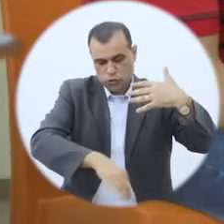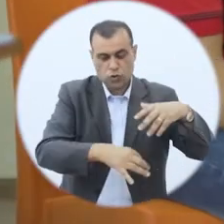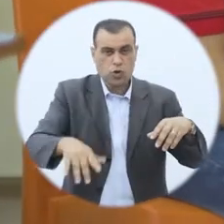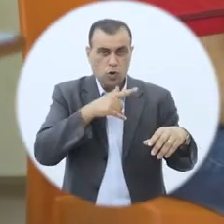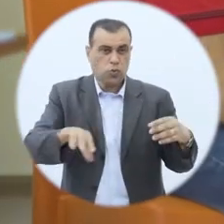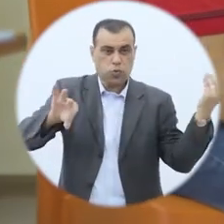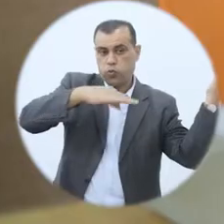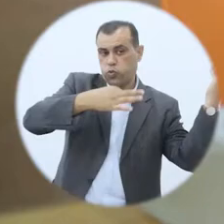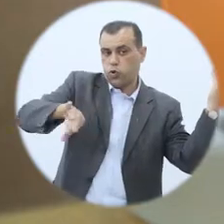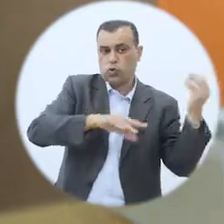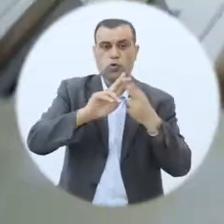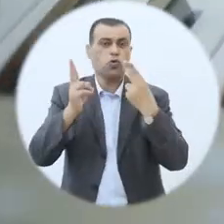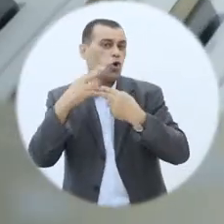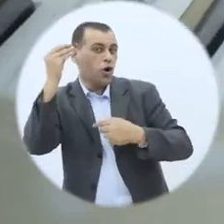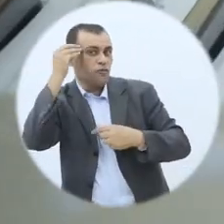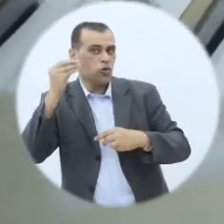كتروين.